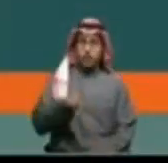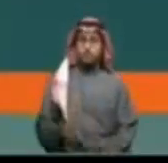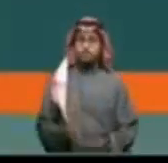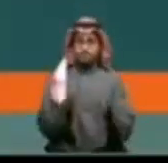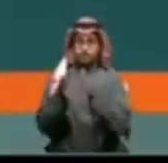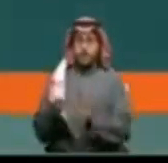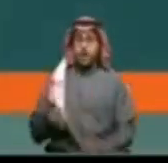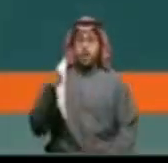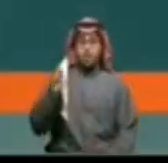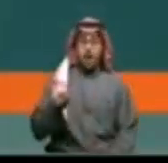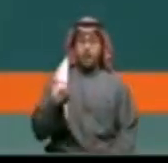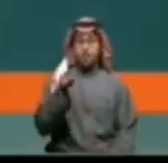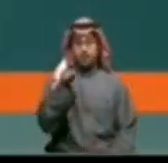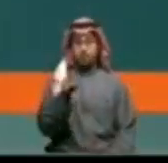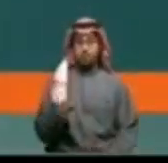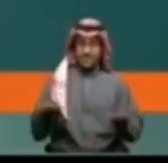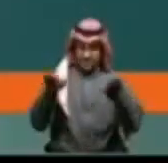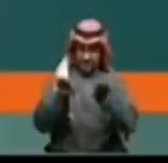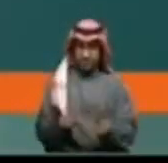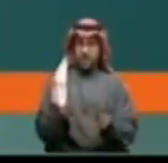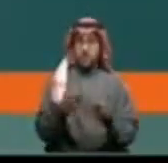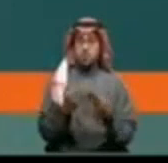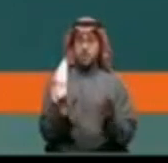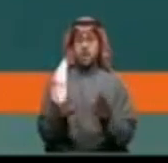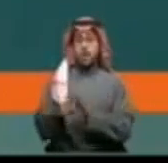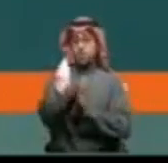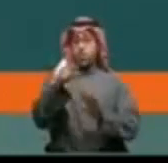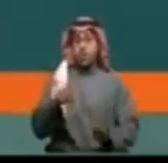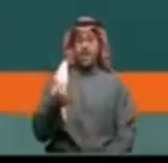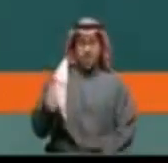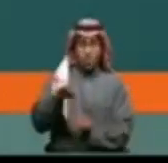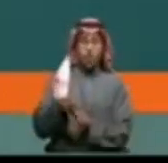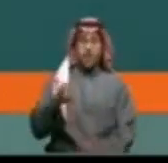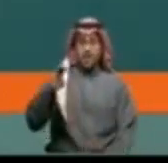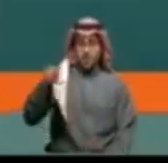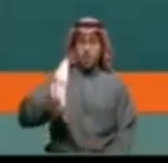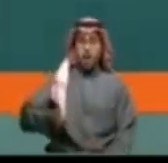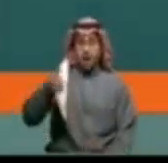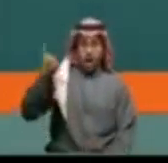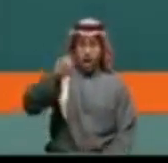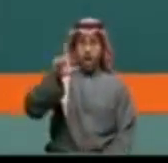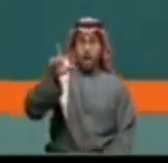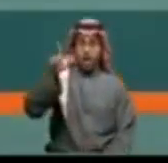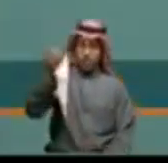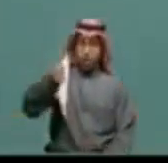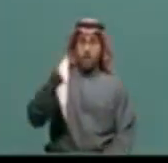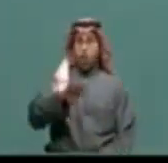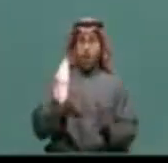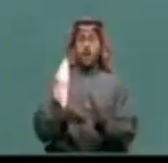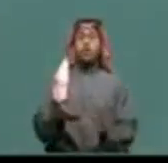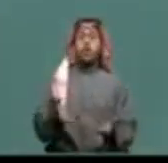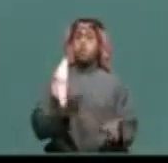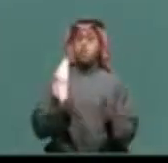المحكمة الجزائية تعقد جلستها الأولى بقضية المواطن جمال خاشقجي، والنيابة العامة تطالب